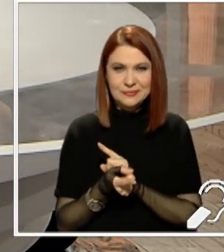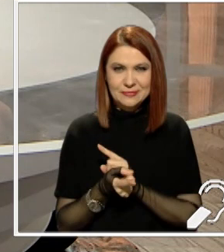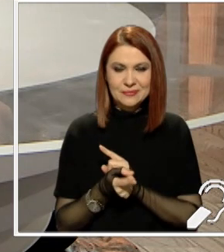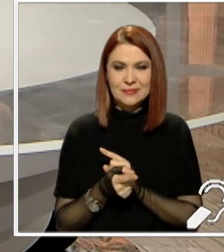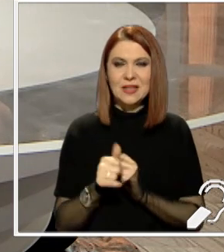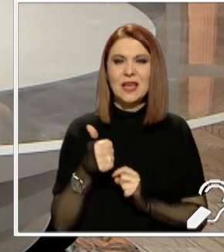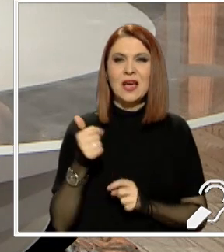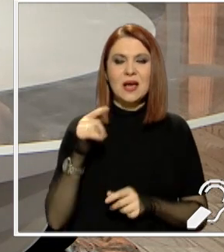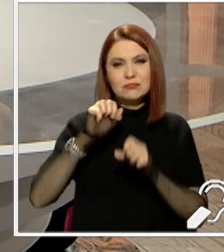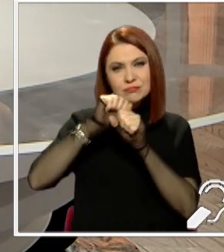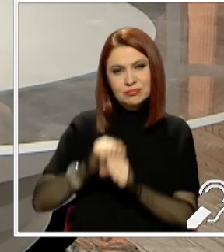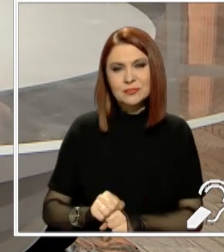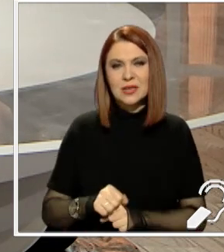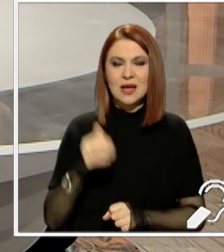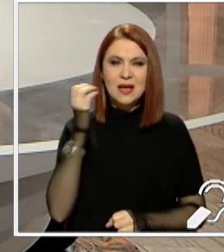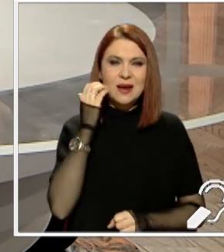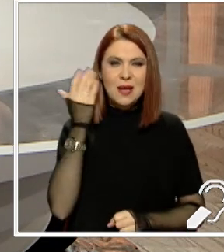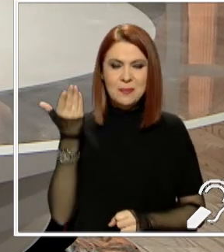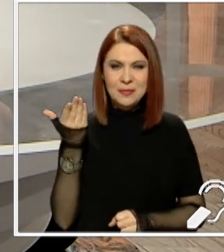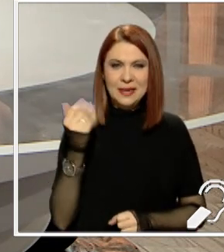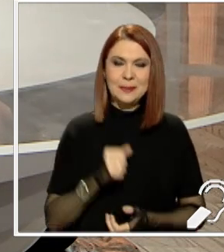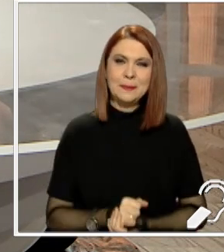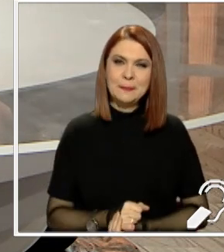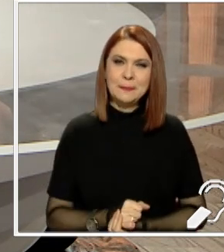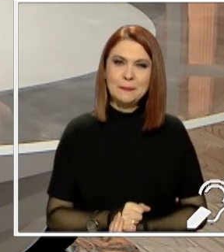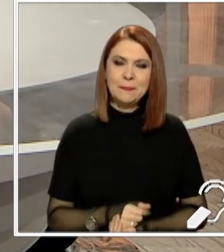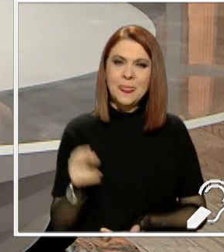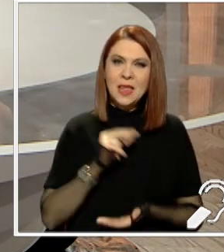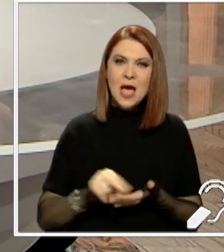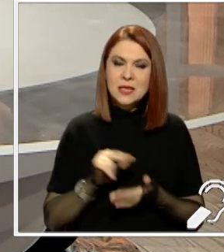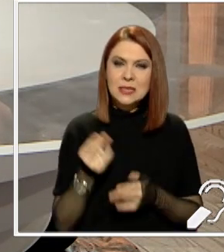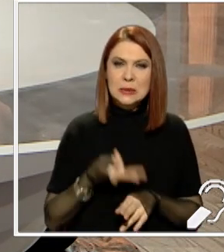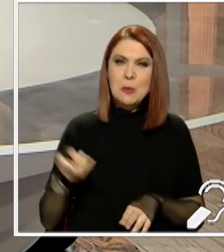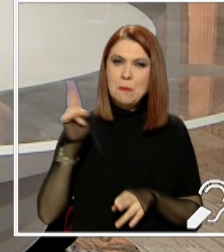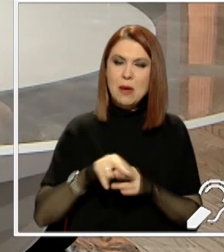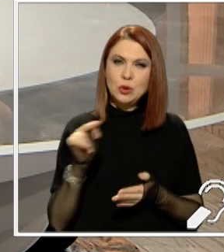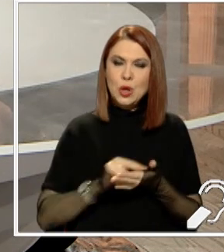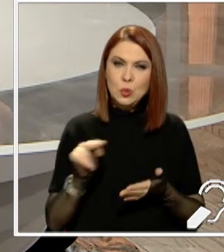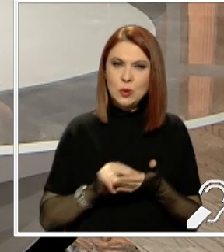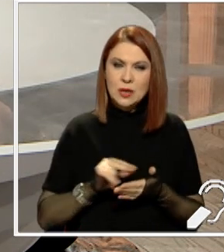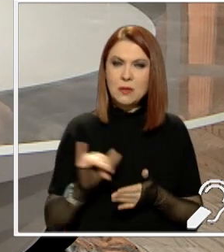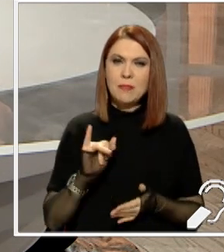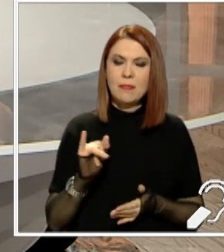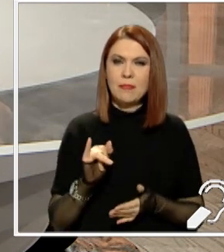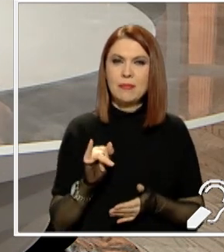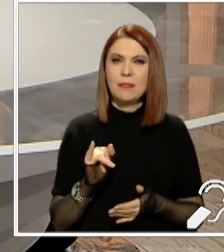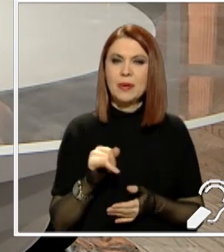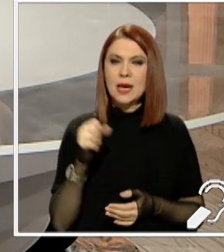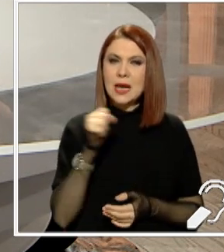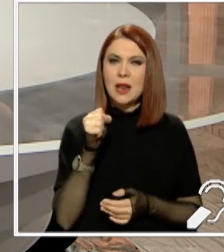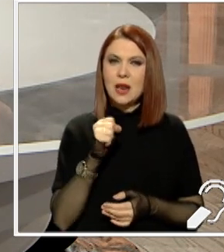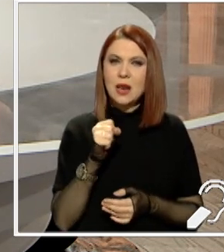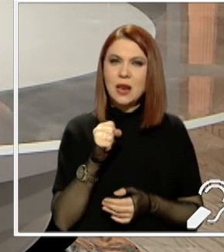Alex Piagin a pretrecut la New York, a scris mai multe lucrări pe care le-a cântat